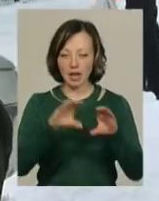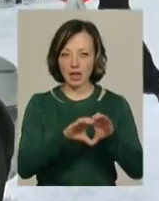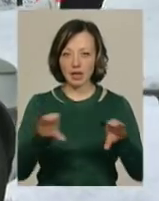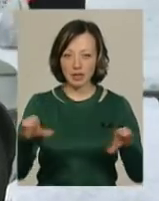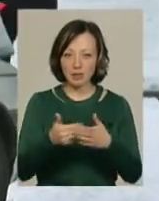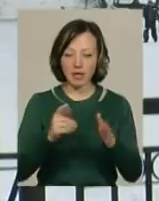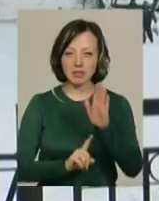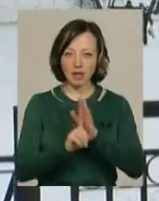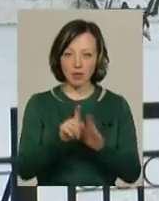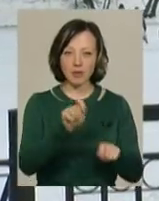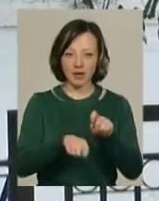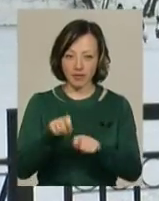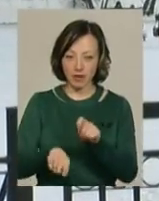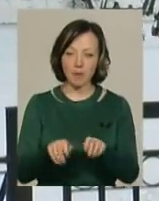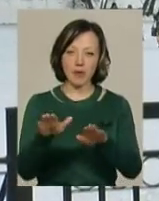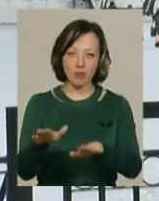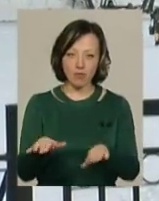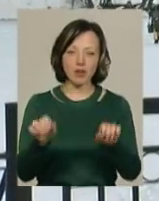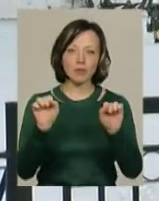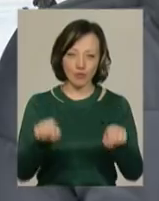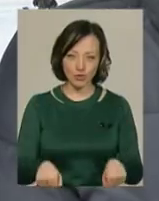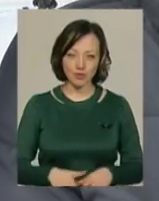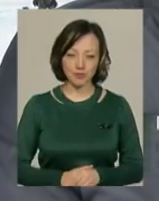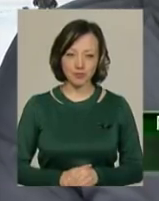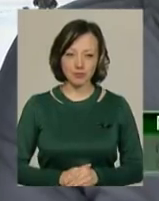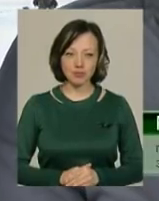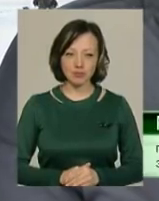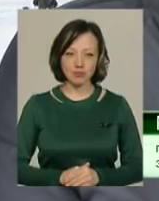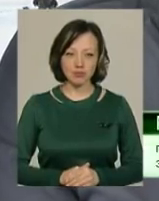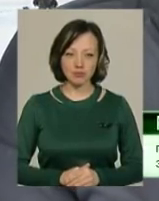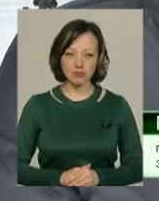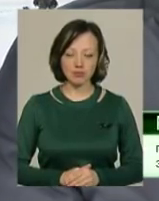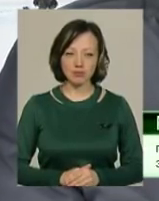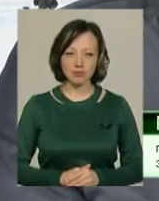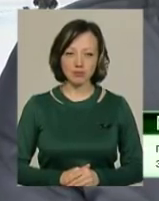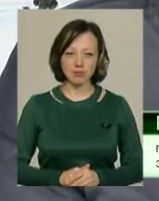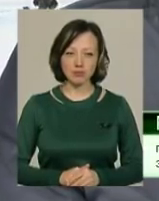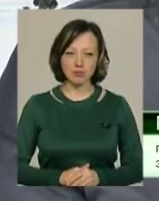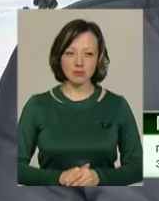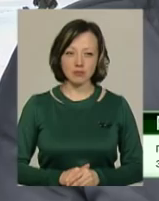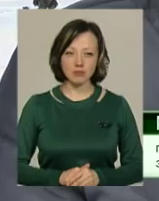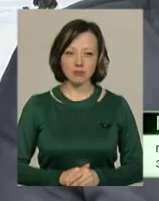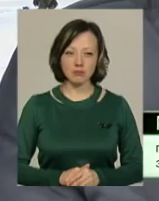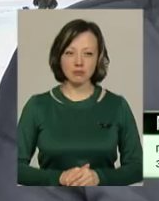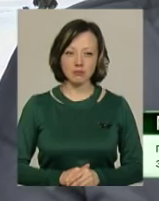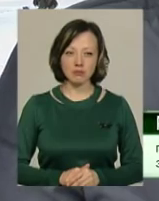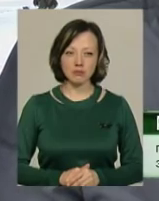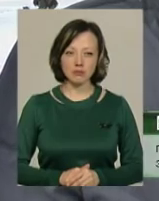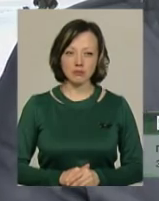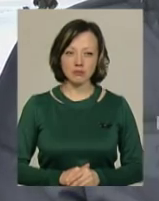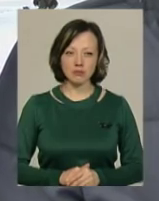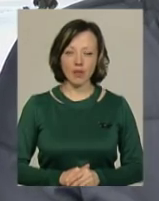перед стартом змагань перевірили, тож перебувати на ньому безпечно. Лід дара нормально, десь приблизно